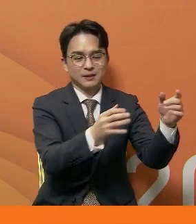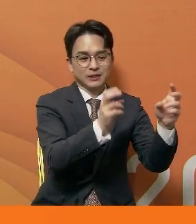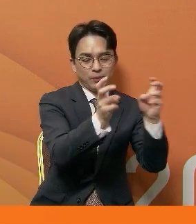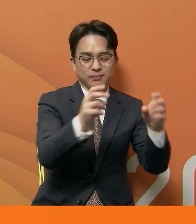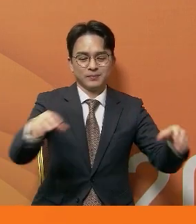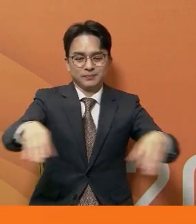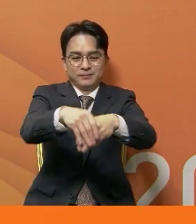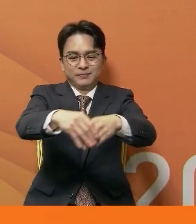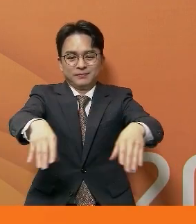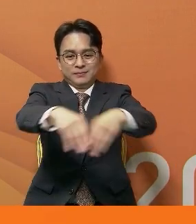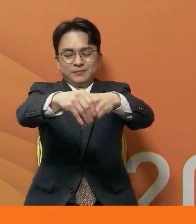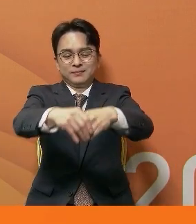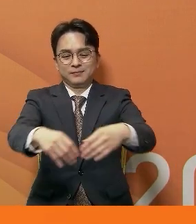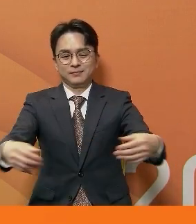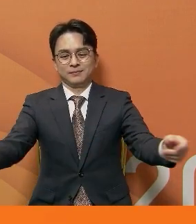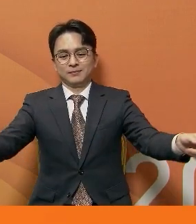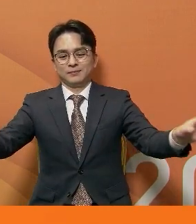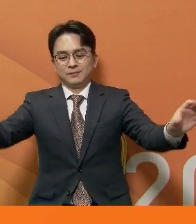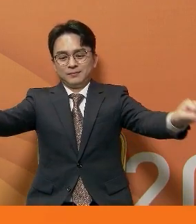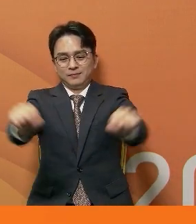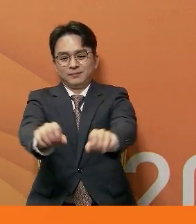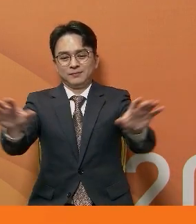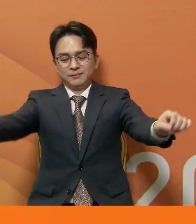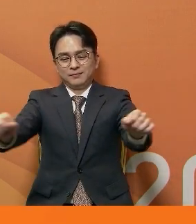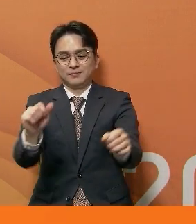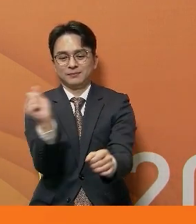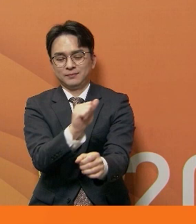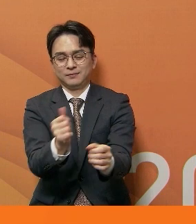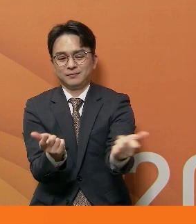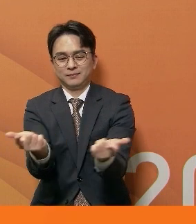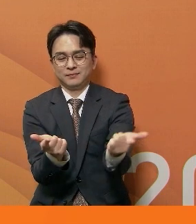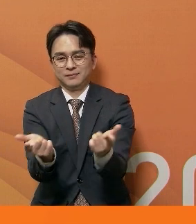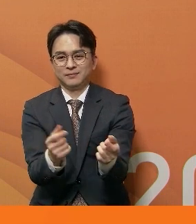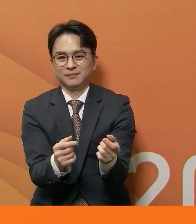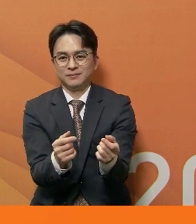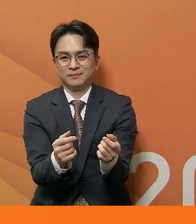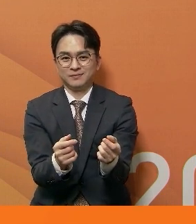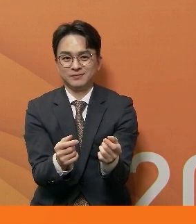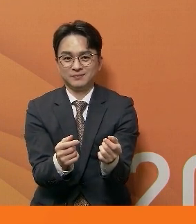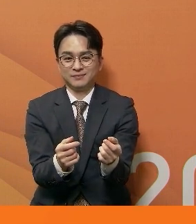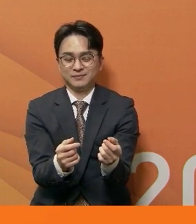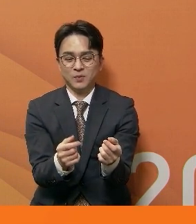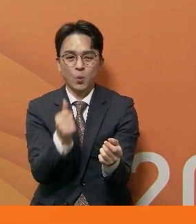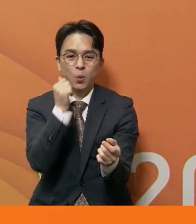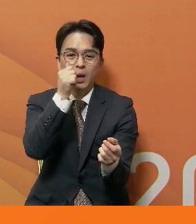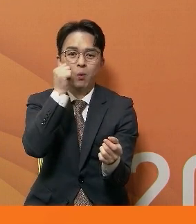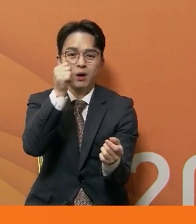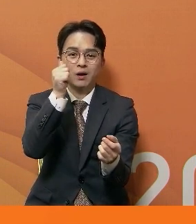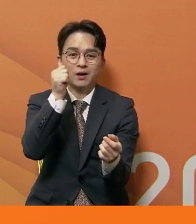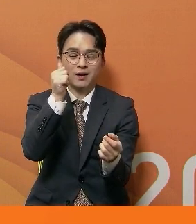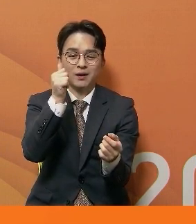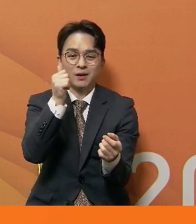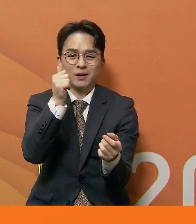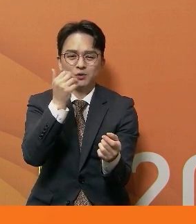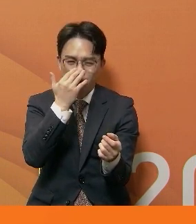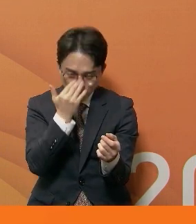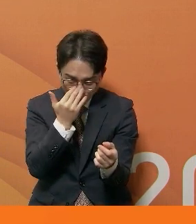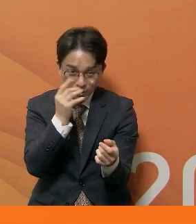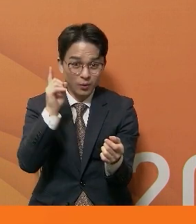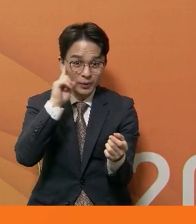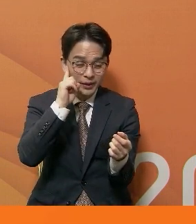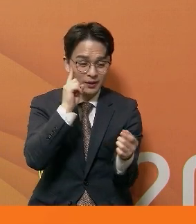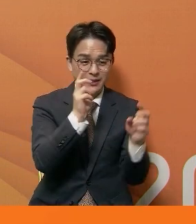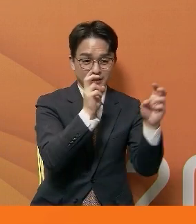것도 중요하지만 우리 기업이 성장해 나가는 과정을 투자자가 봤을 때 그 투자 유치를 할 수 있는 가능성을 더 극대화 시킬 수